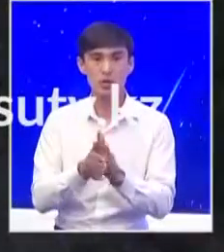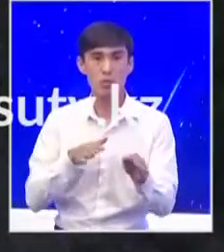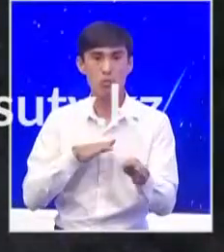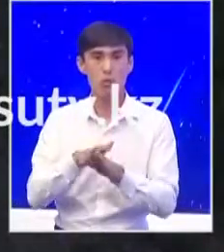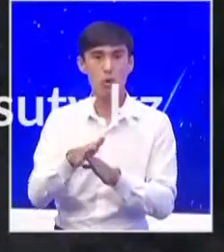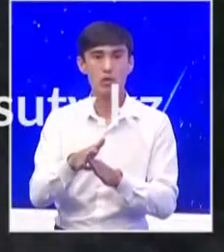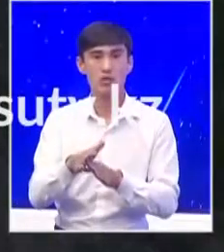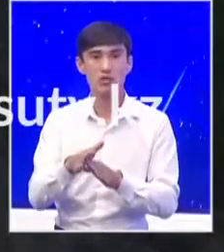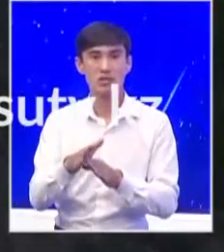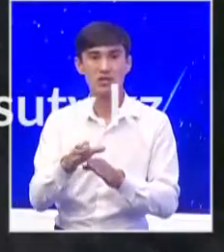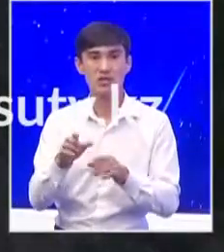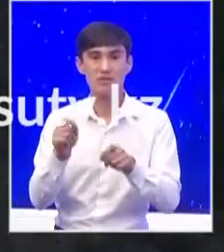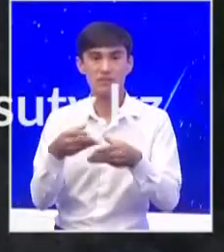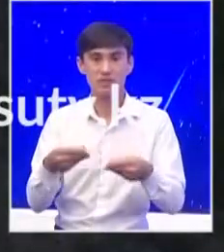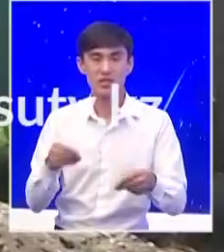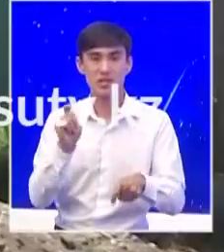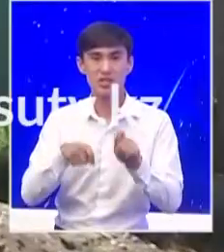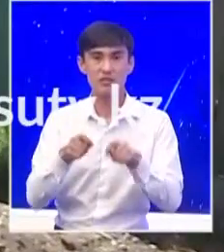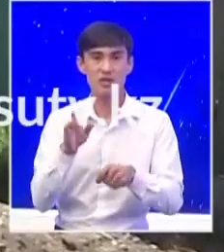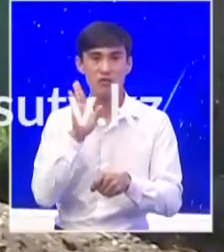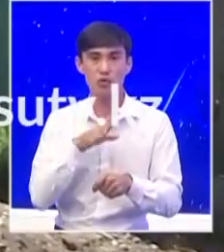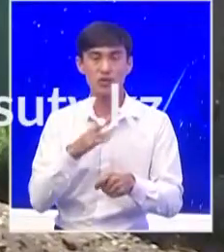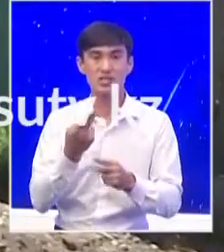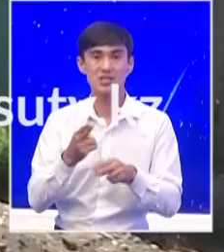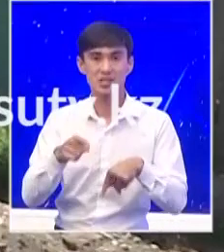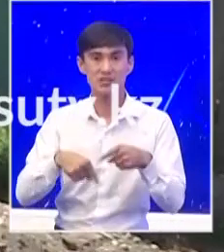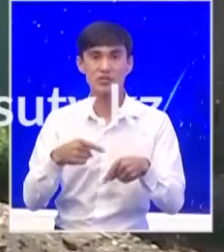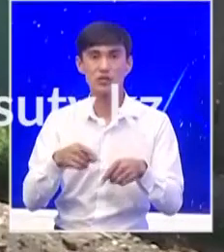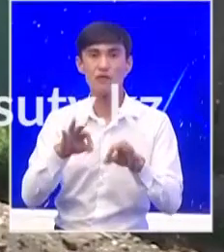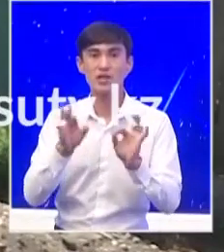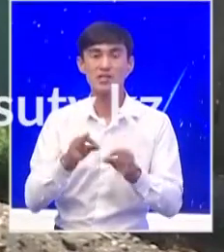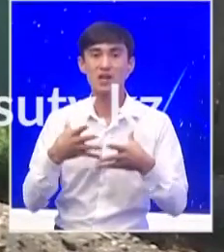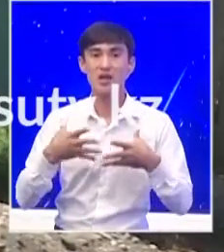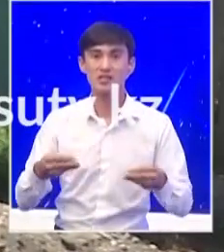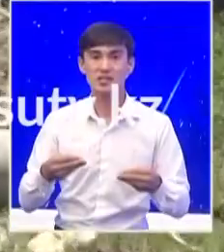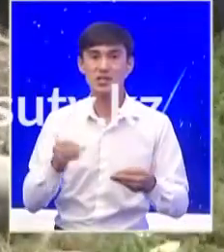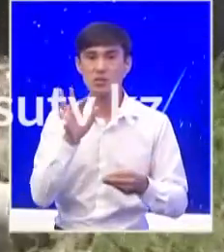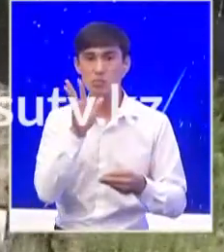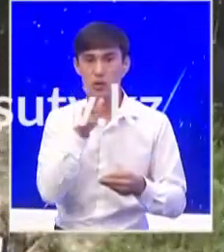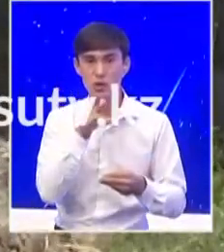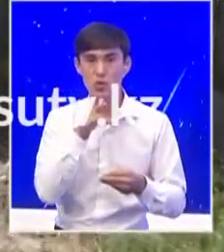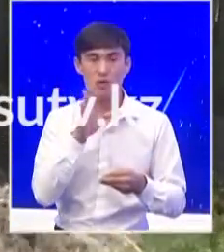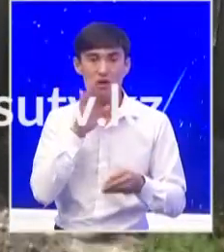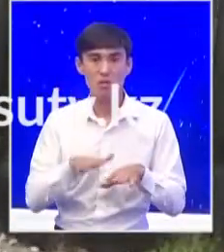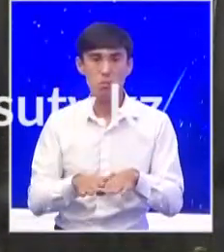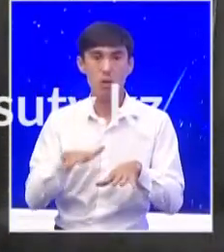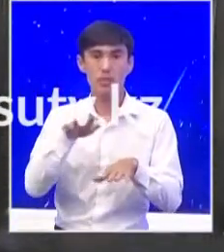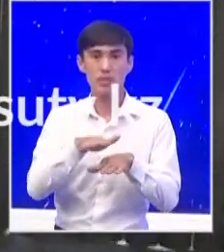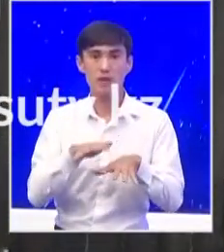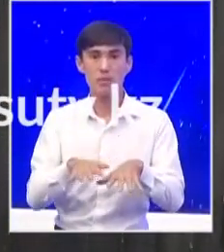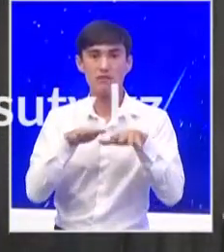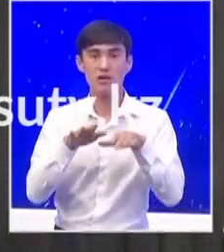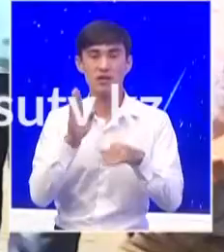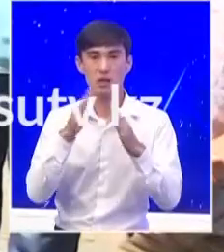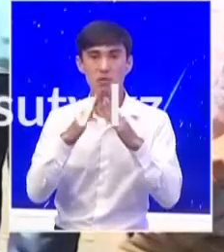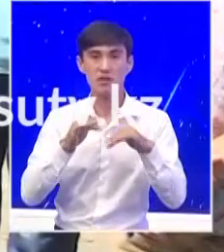мере талые и дождевые воды, вследствие чего в весенне-осенний период вода подтапливает придомовые территории.